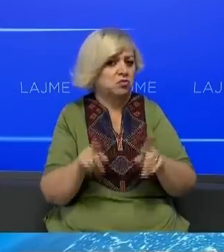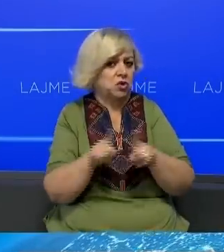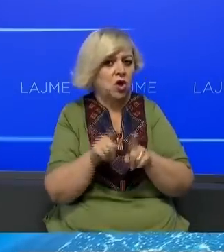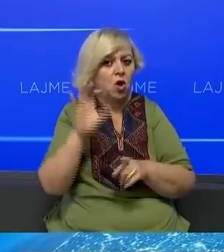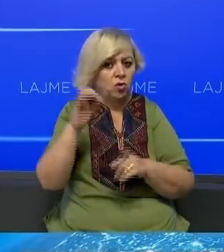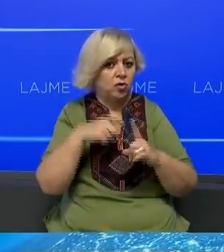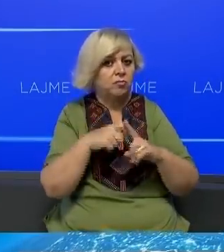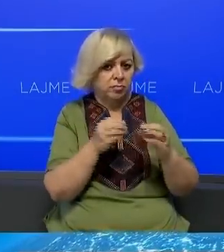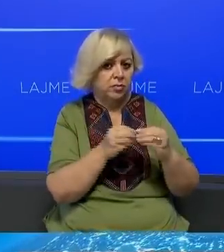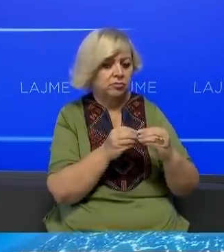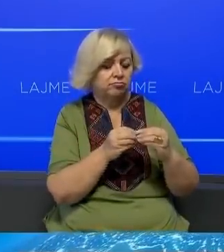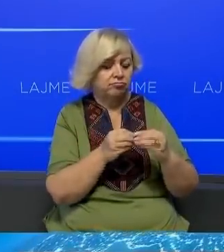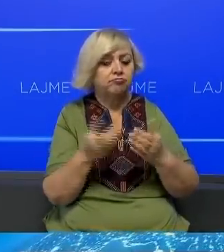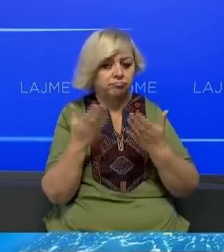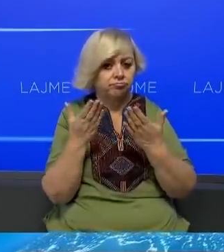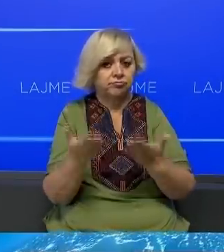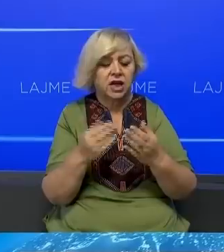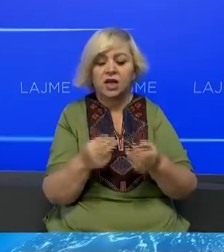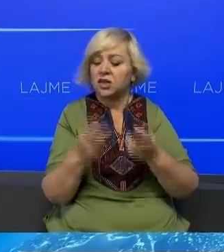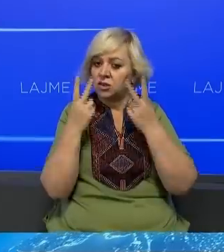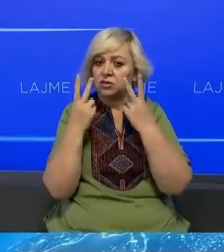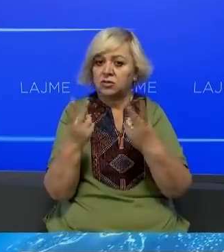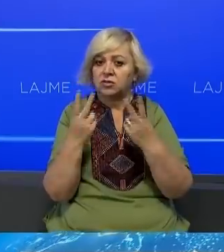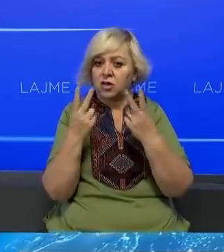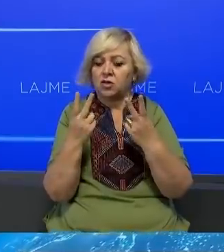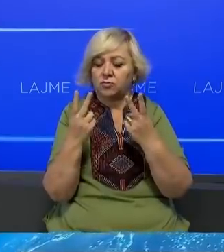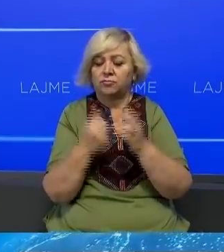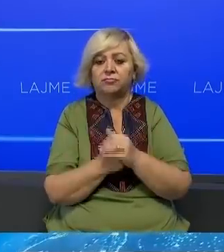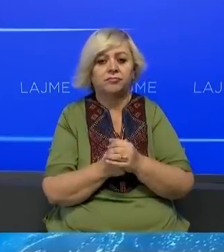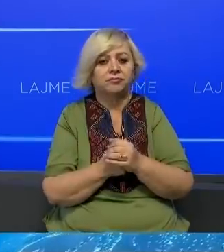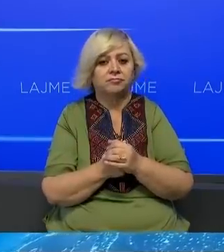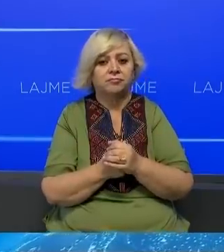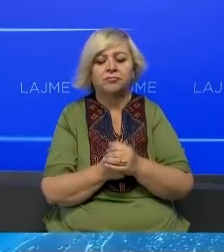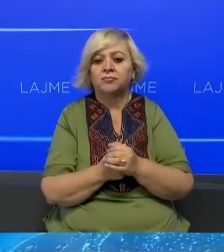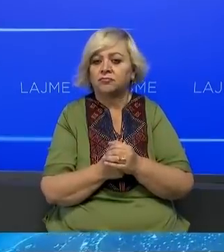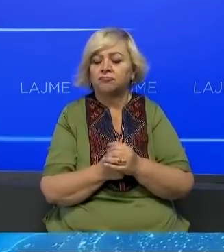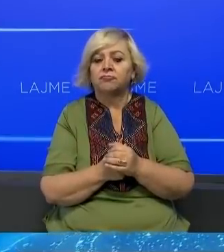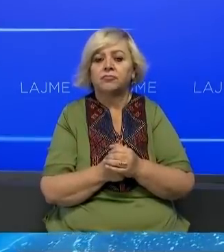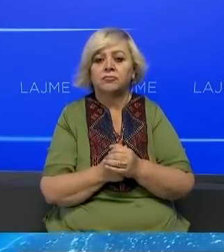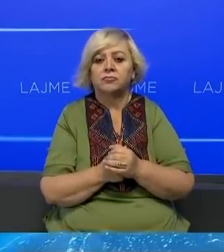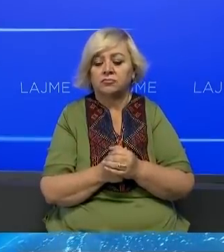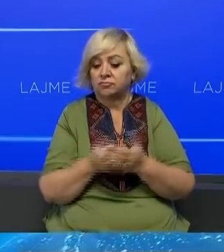NATO. Prandaj rëndësia e tij nuk mund të mbivlerësohet.